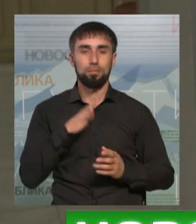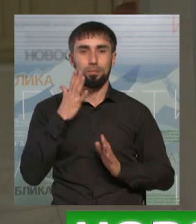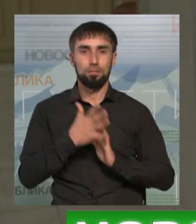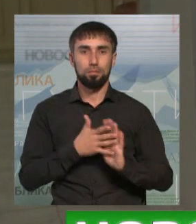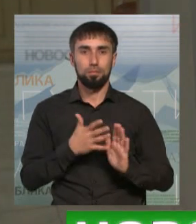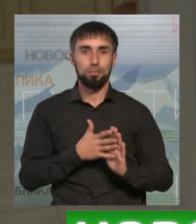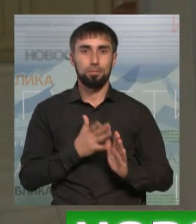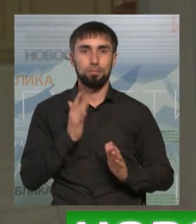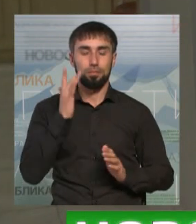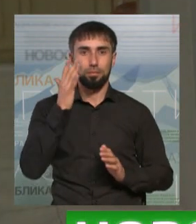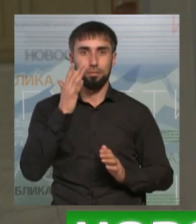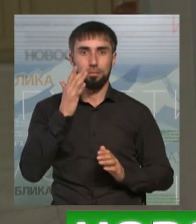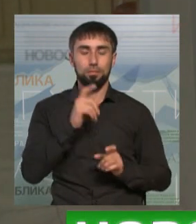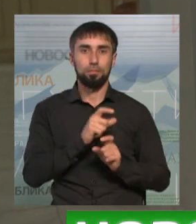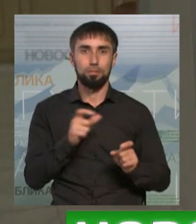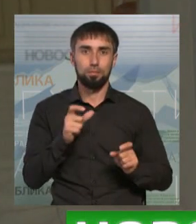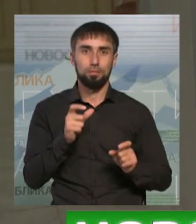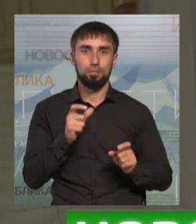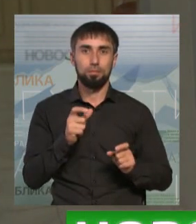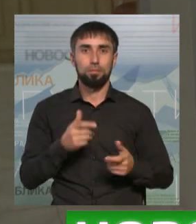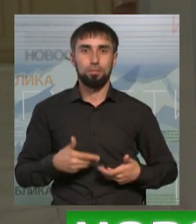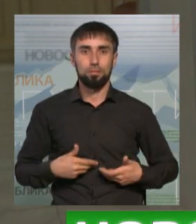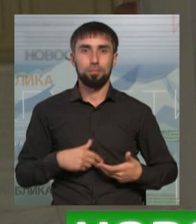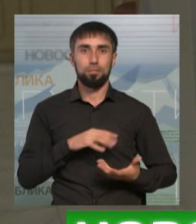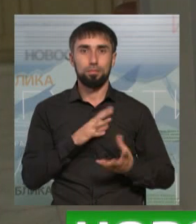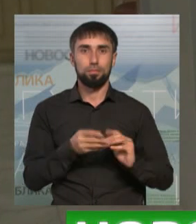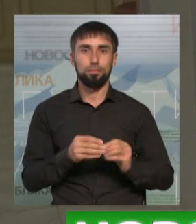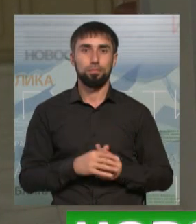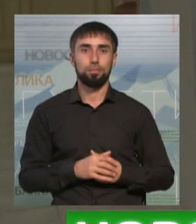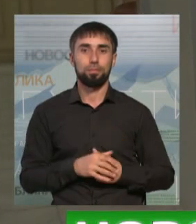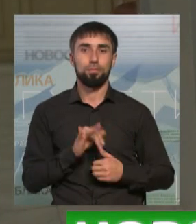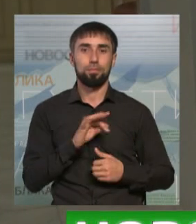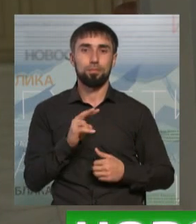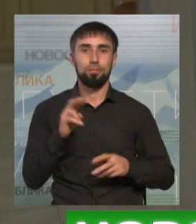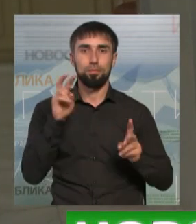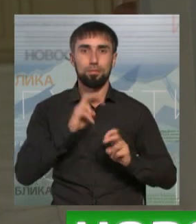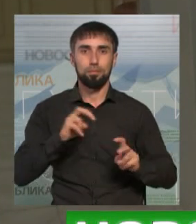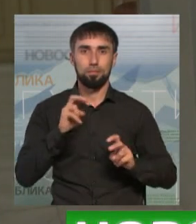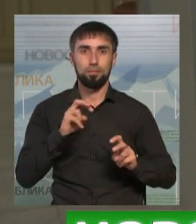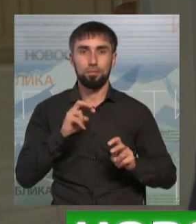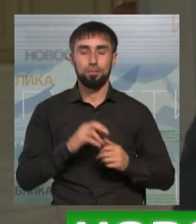понять смысл человеческого существования вообще, и он искал